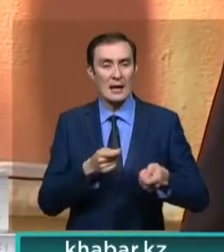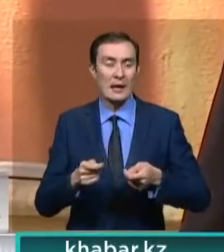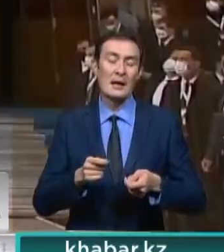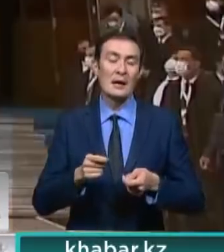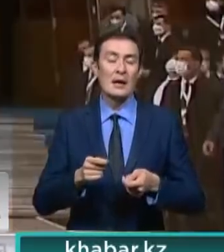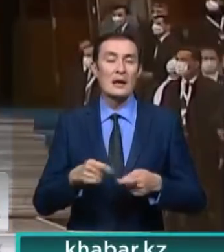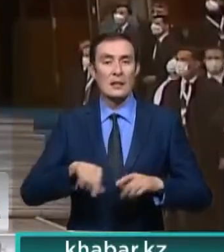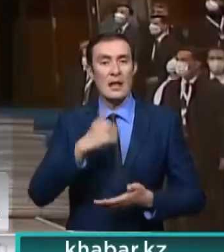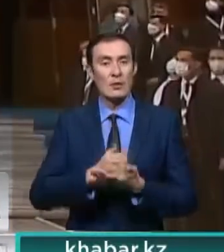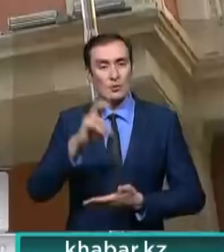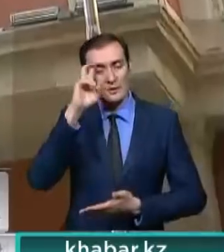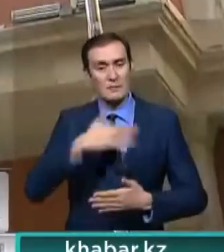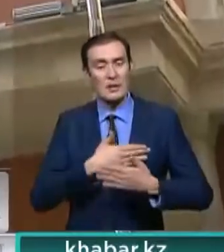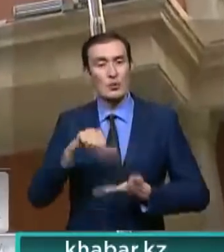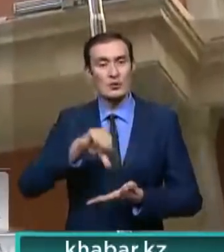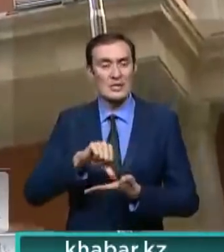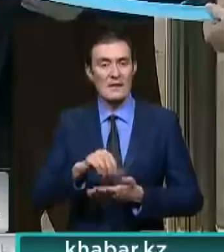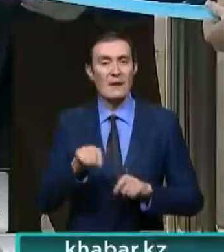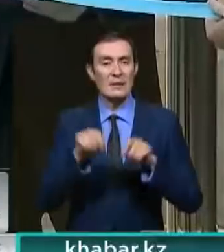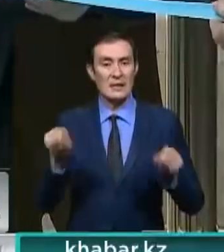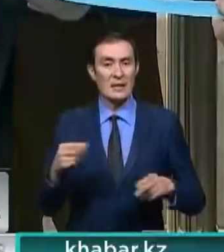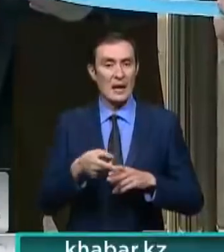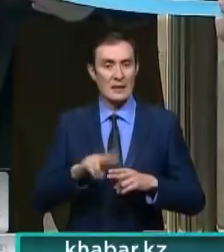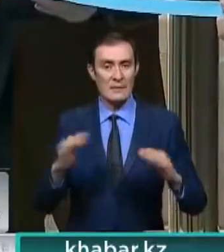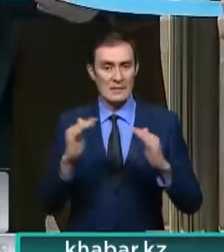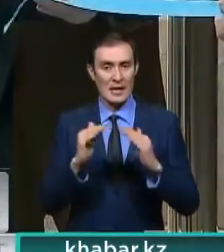Главы государств приняли участие в его открытии.